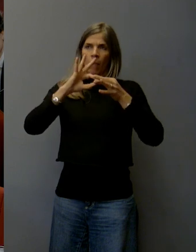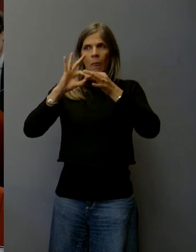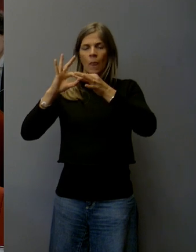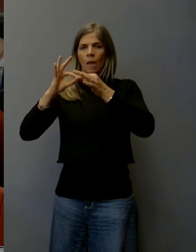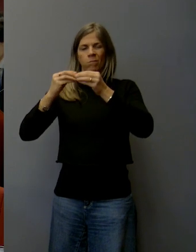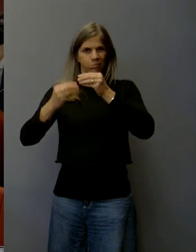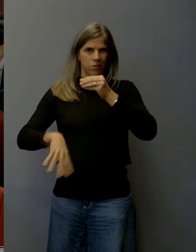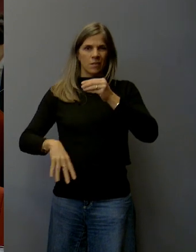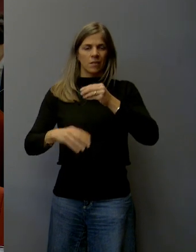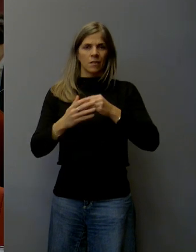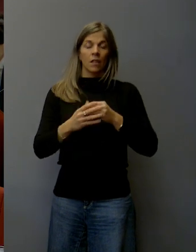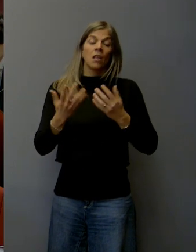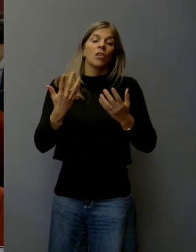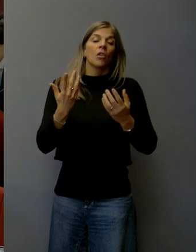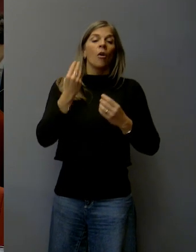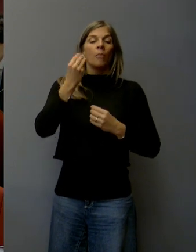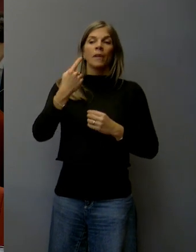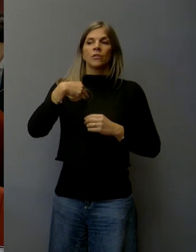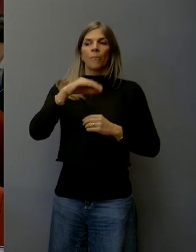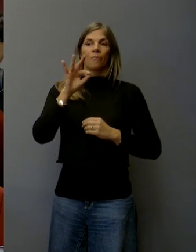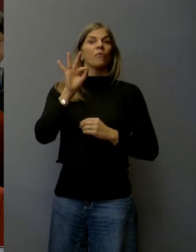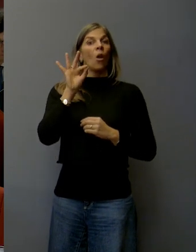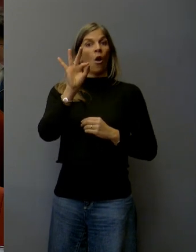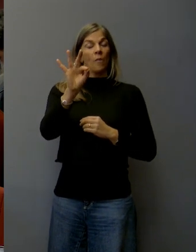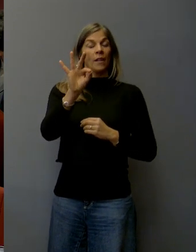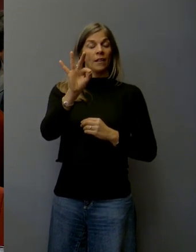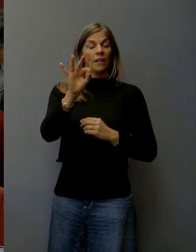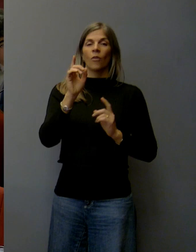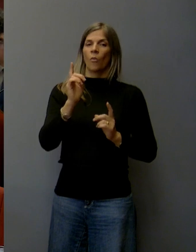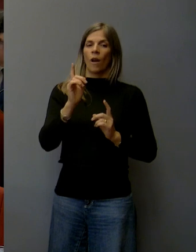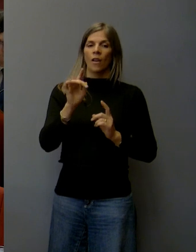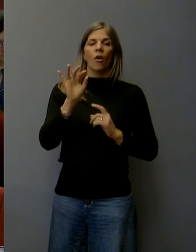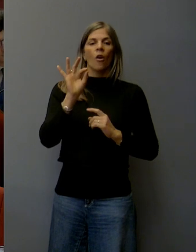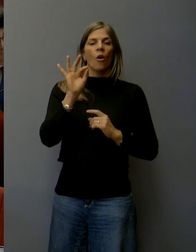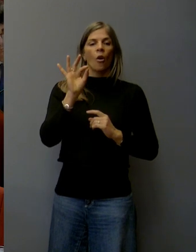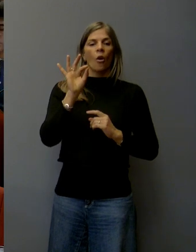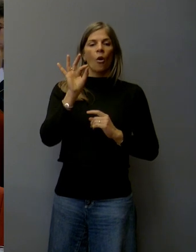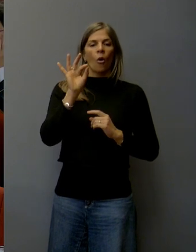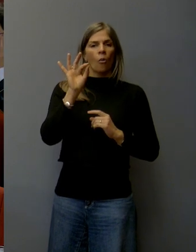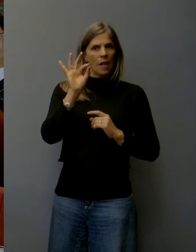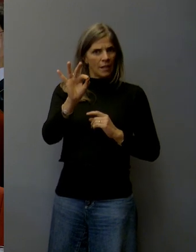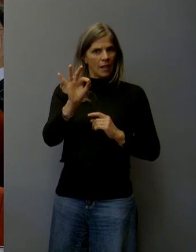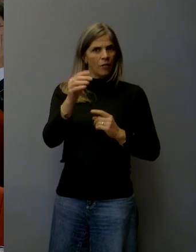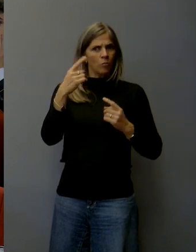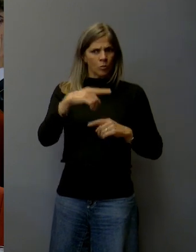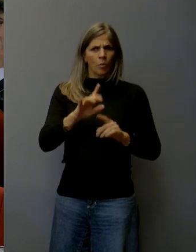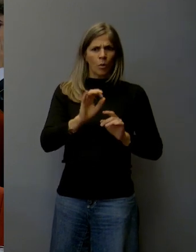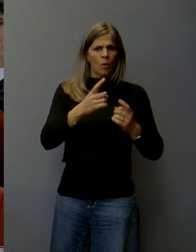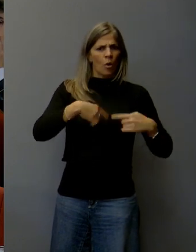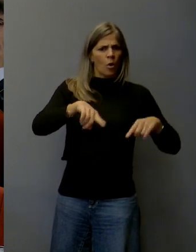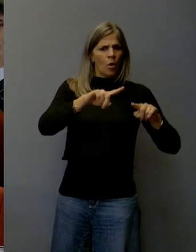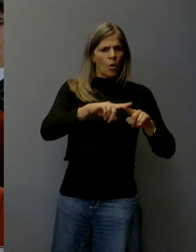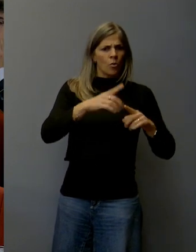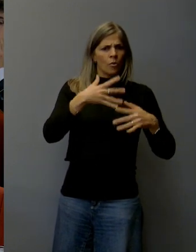che sia quello di continuare almeno Io pongo sull'ordine dei lavori Questo obiettivo che era quello che avevate deciso a capigruppo riportato nel mio capogruppo quindi